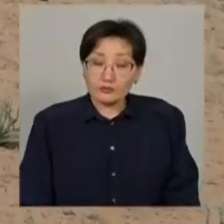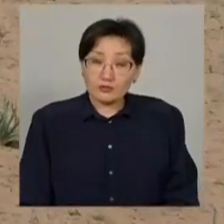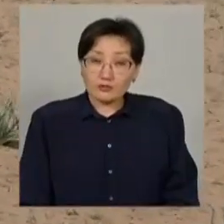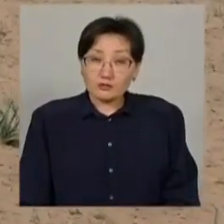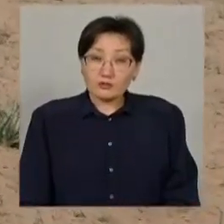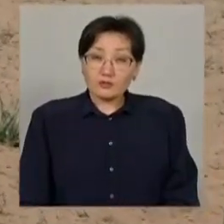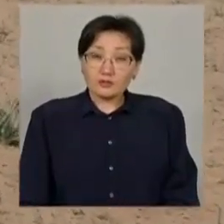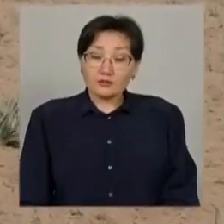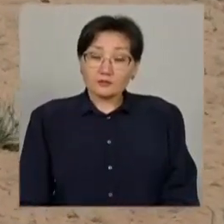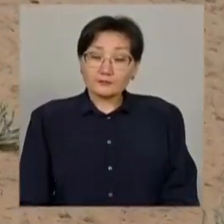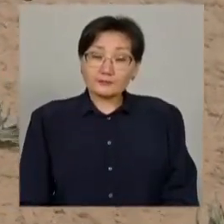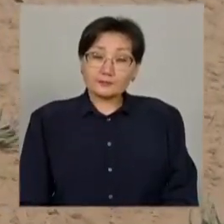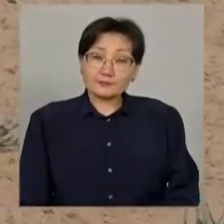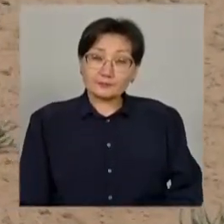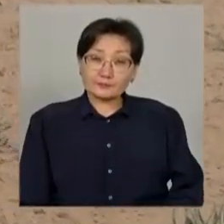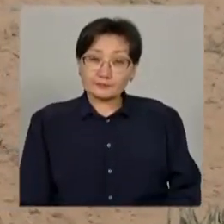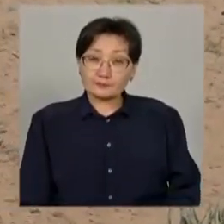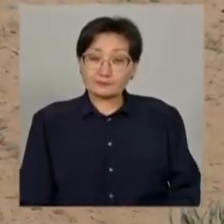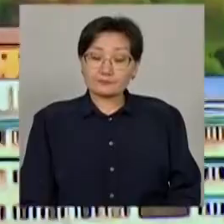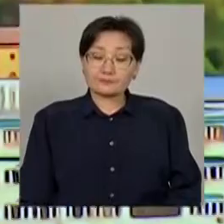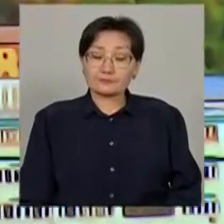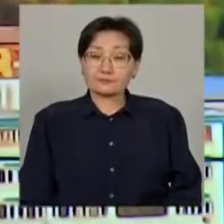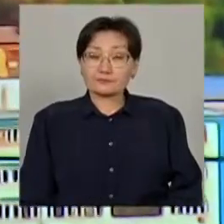Жадыра Омаржан, Жақсылық Тілепберген, Алматы телеарнасы.